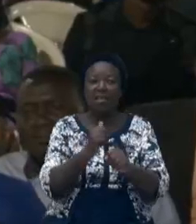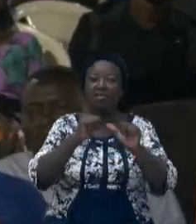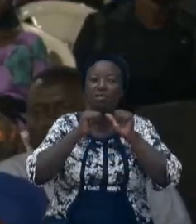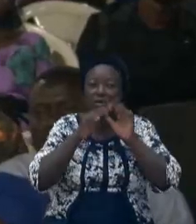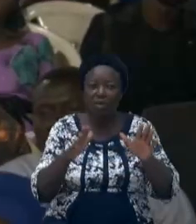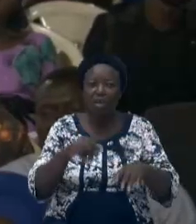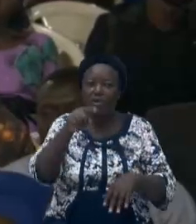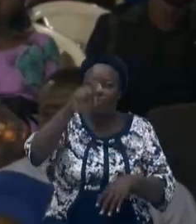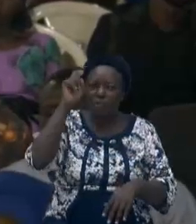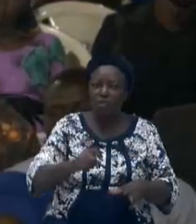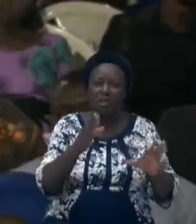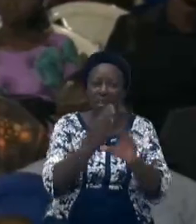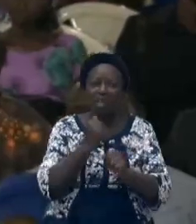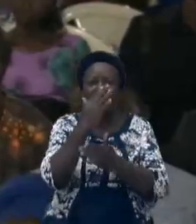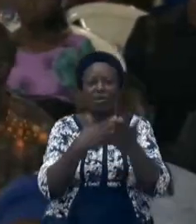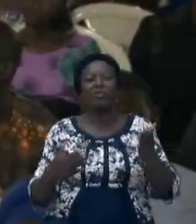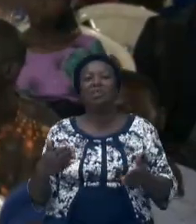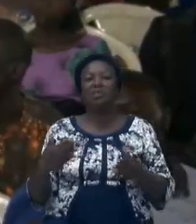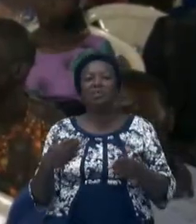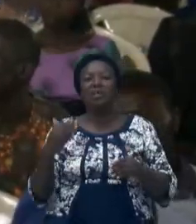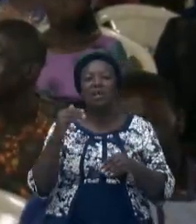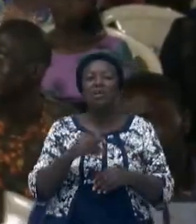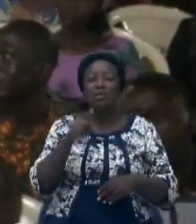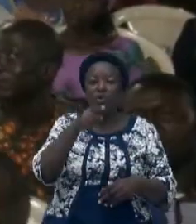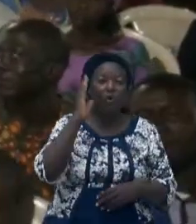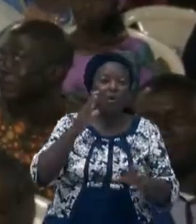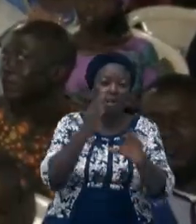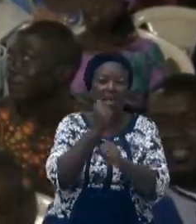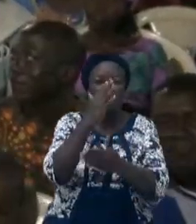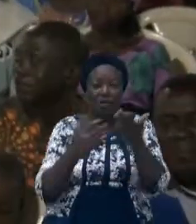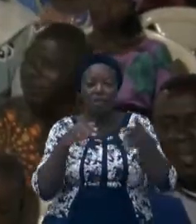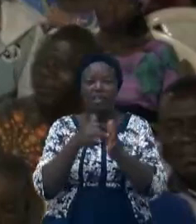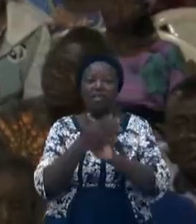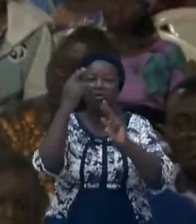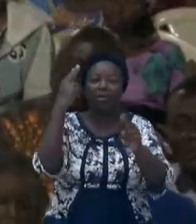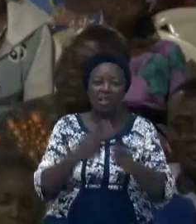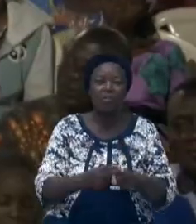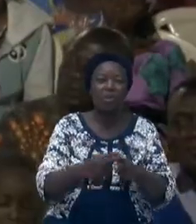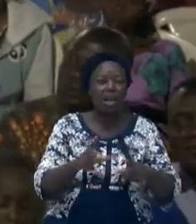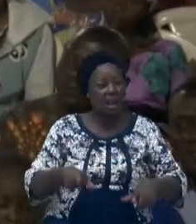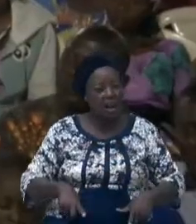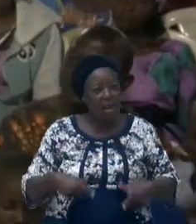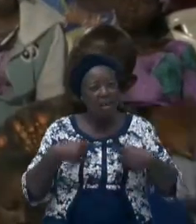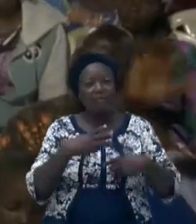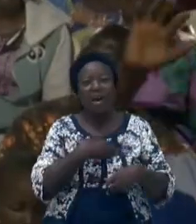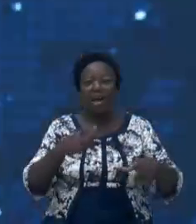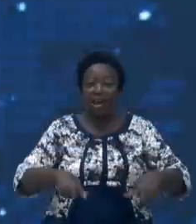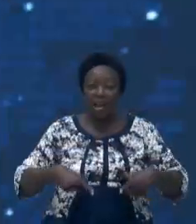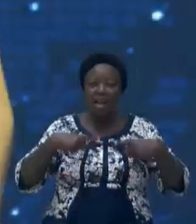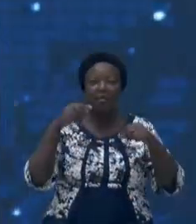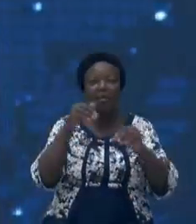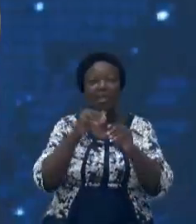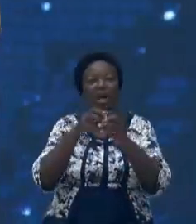en la présence du seigneur et elle devrait recevoir c'est pas possible tu doives à quelque chose tu vas abonnés quelque